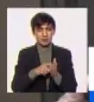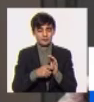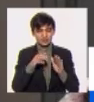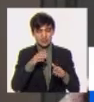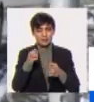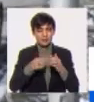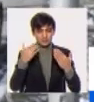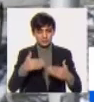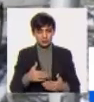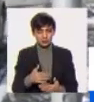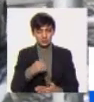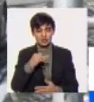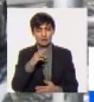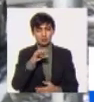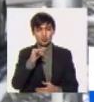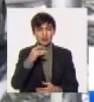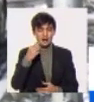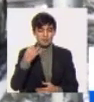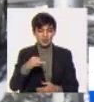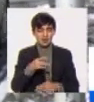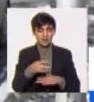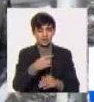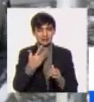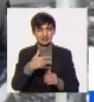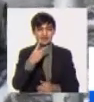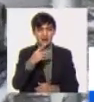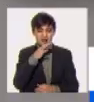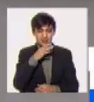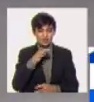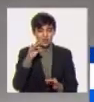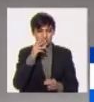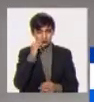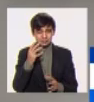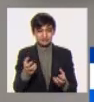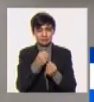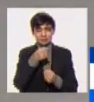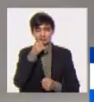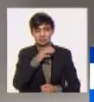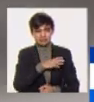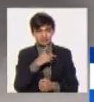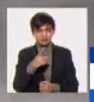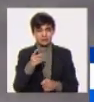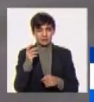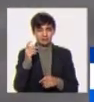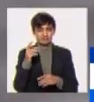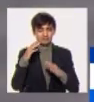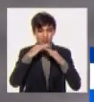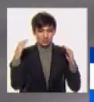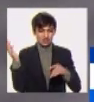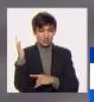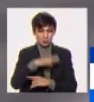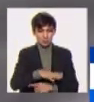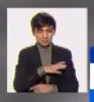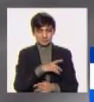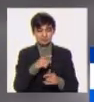операция жасалды. Ал Бурабай ауданында 32 жастағы азаматтың өмірін құтқару мүмкін болмады. Үстіне құлаған шатырдан мерт